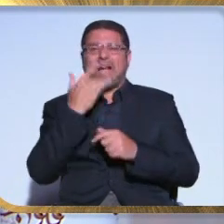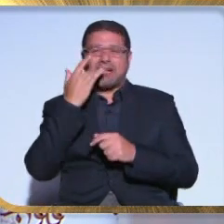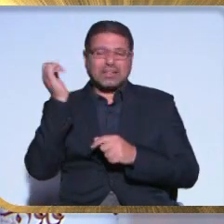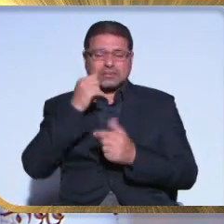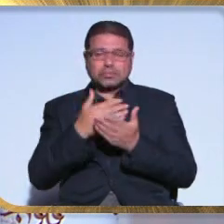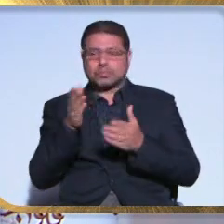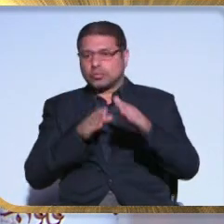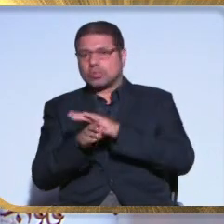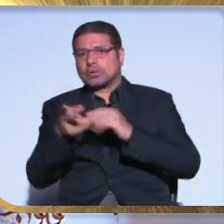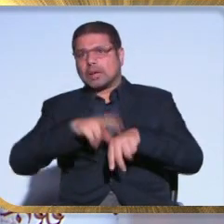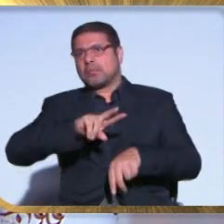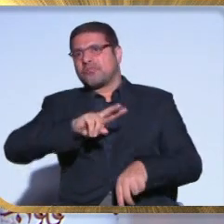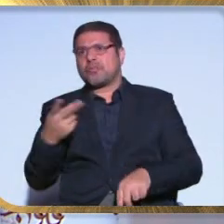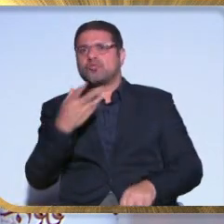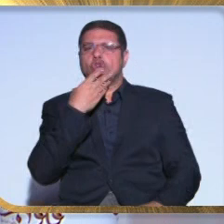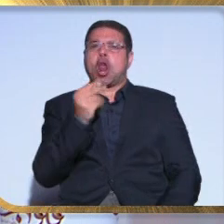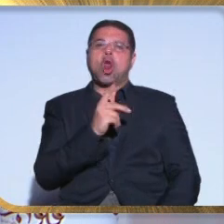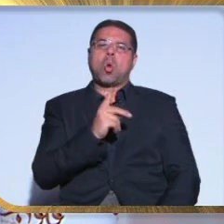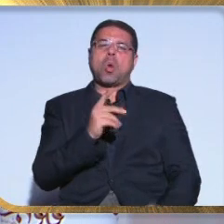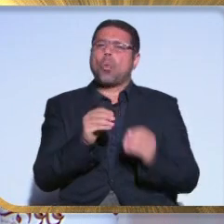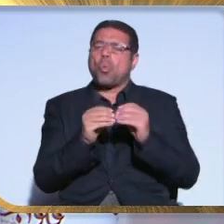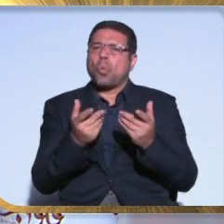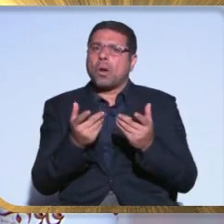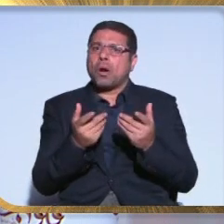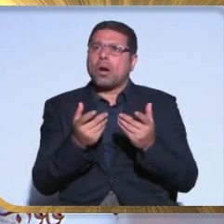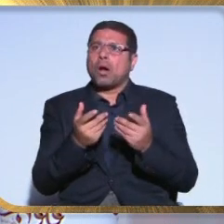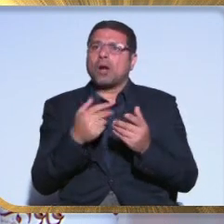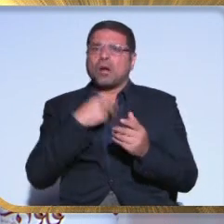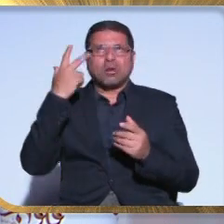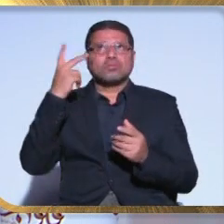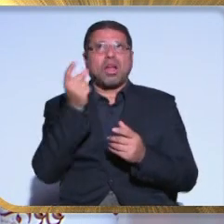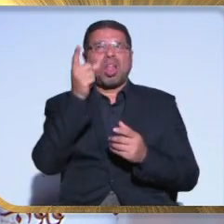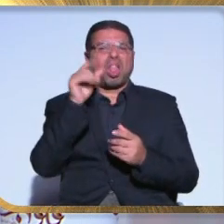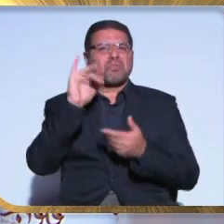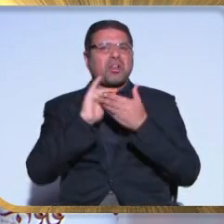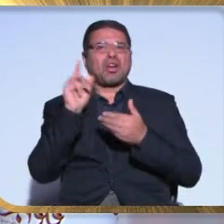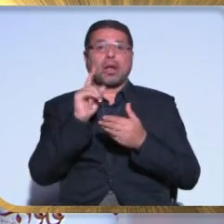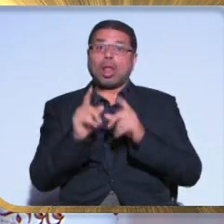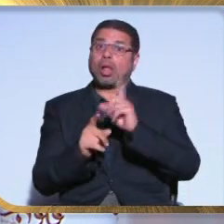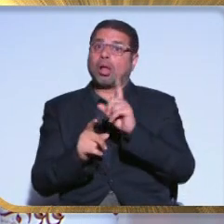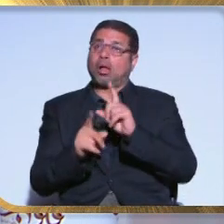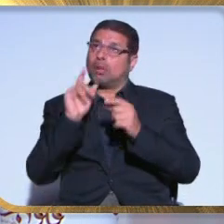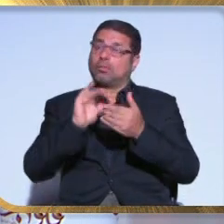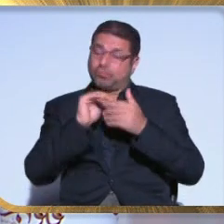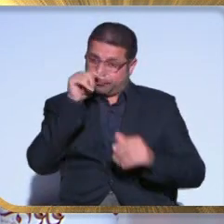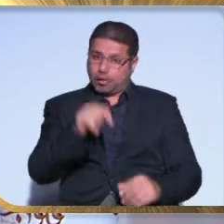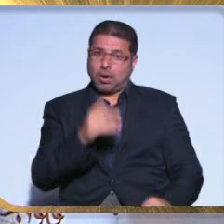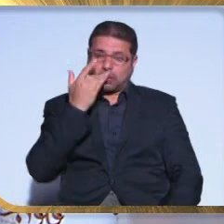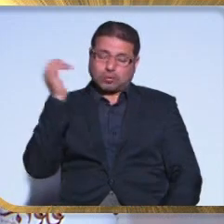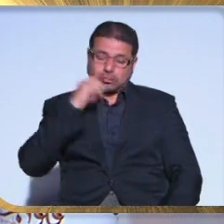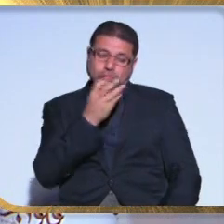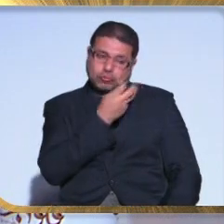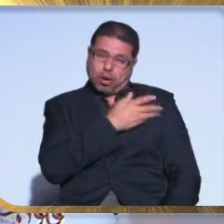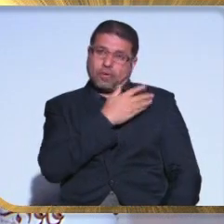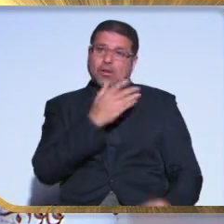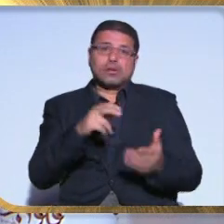ودخلت الحتة أو مساحة مش كويسة، وهي أسيء الظن ولا أحسن الظن بربي، لا أنا أتوب وأستغفر.